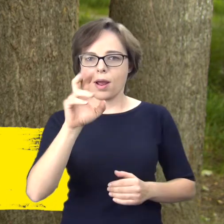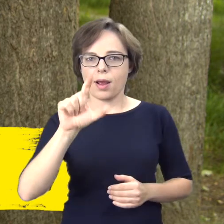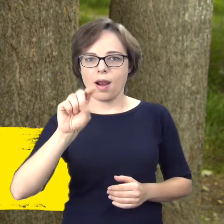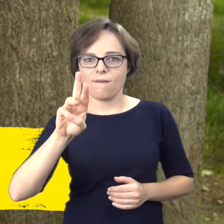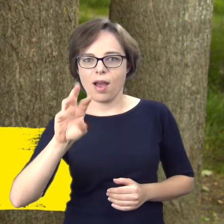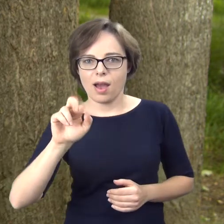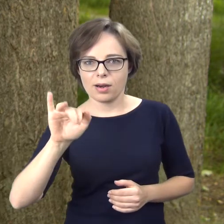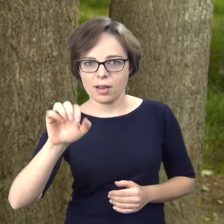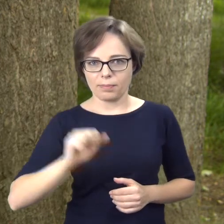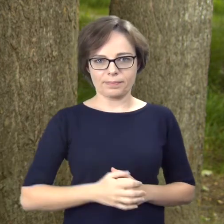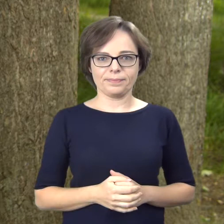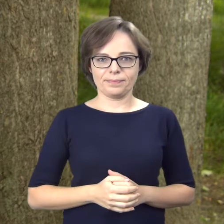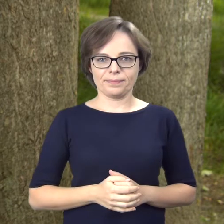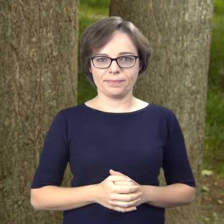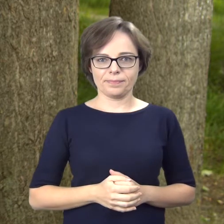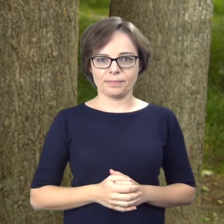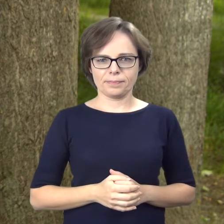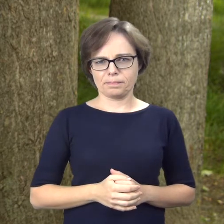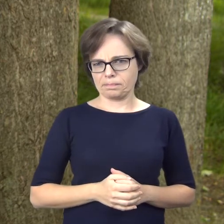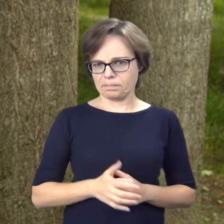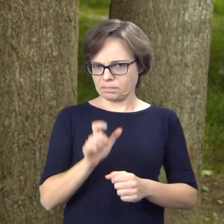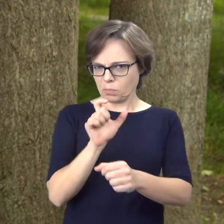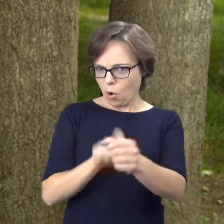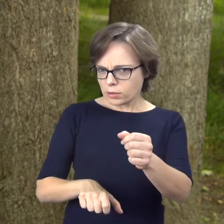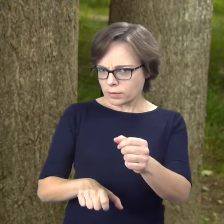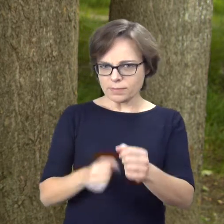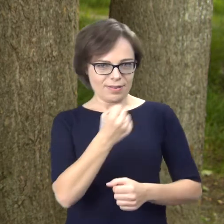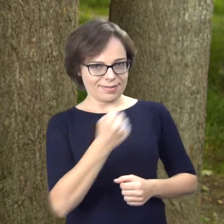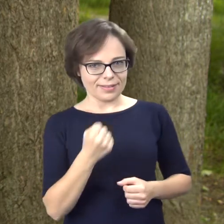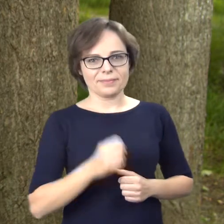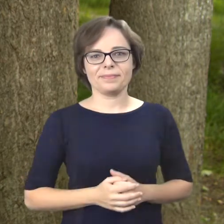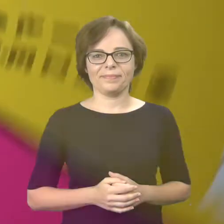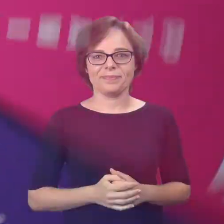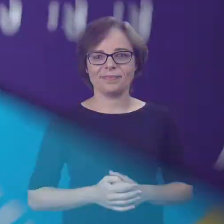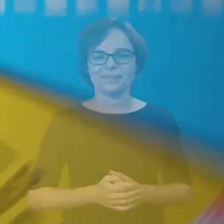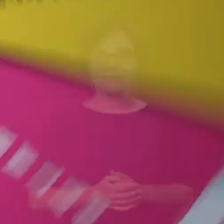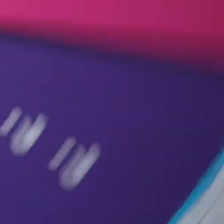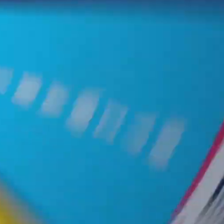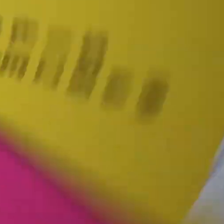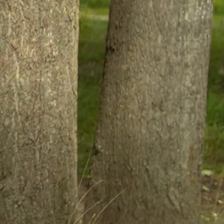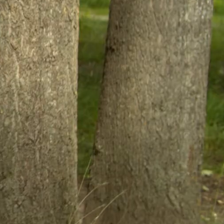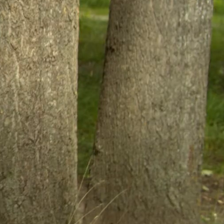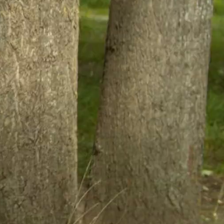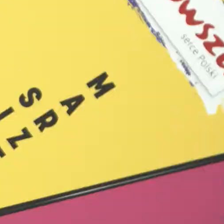Góra Kalwaria. C. Płock? Płock. Yes.